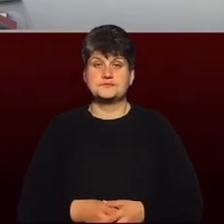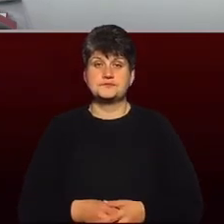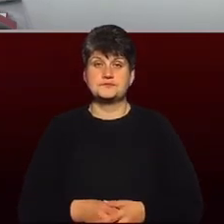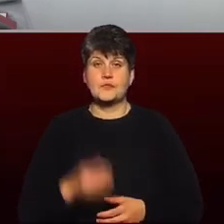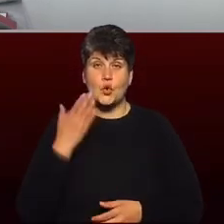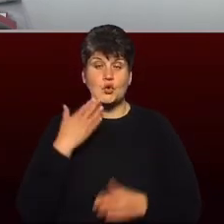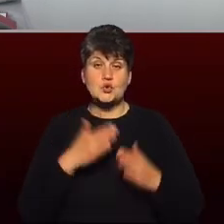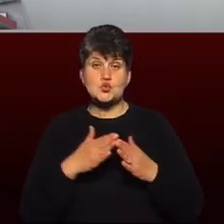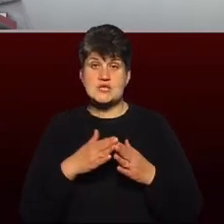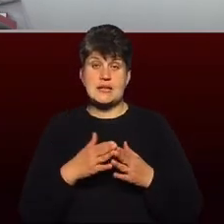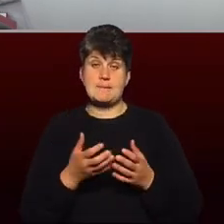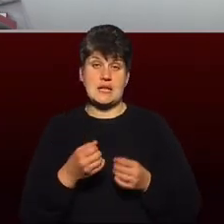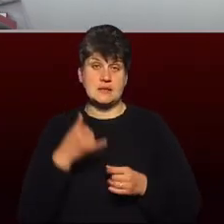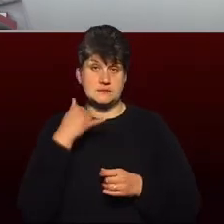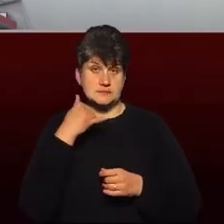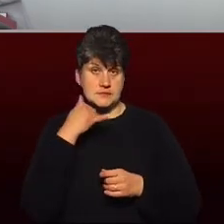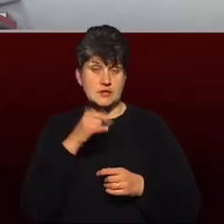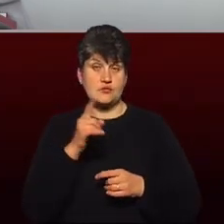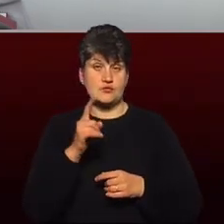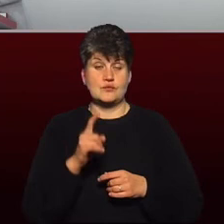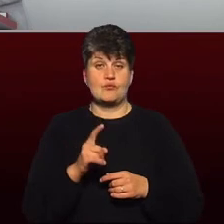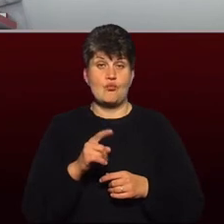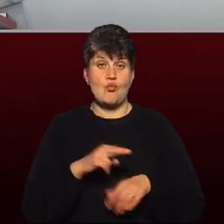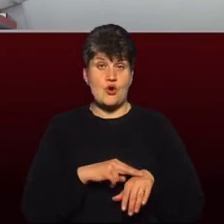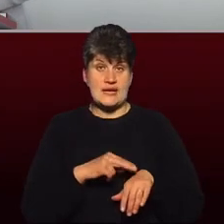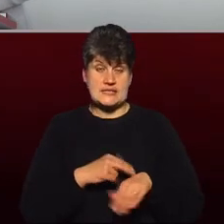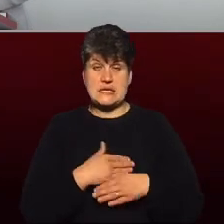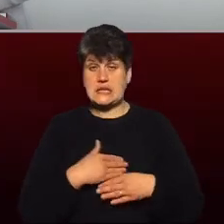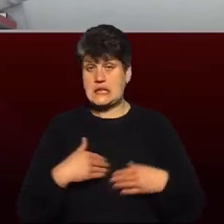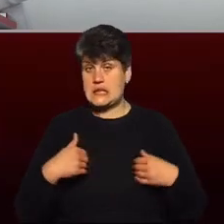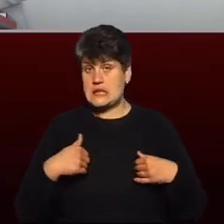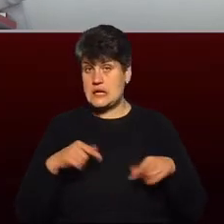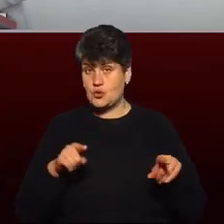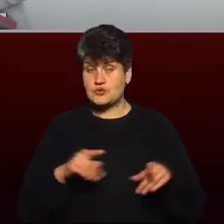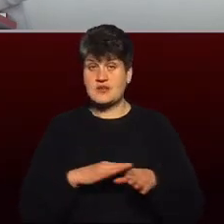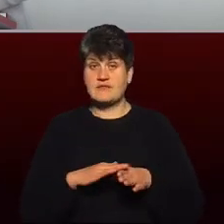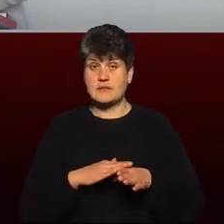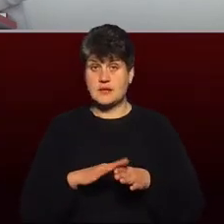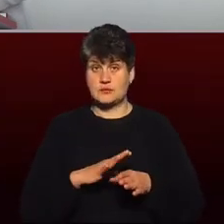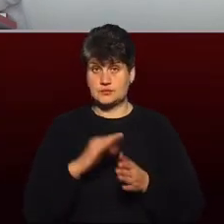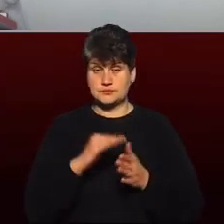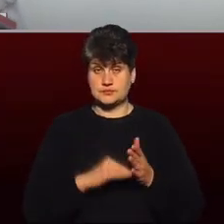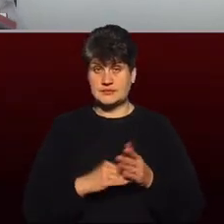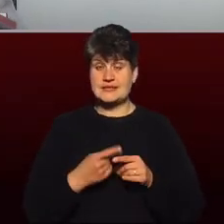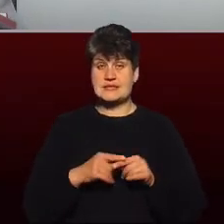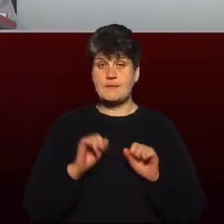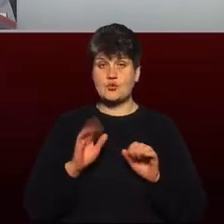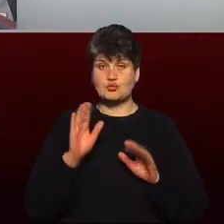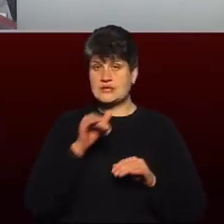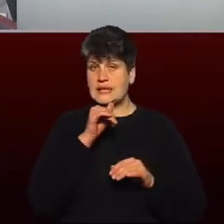прийняли рішення, що викликати поліцію і не хочуть навіть, щоб їхнє прізвище десь фігурувало, це може бути просто анонімний